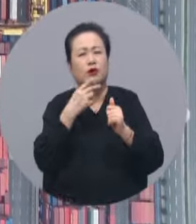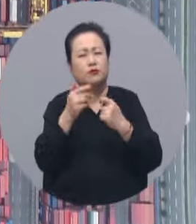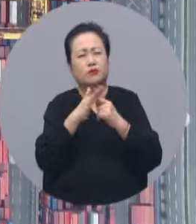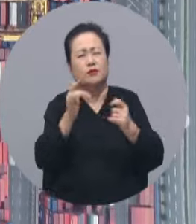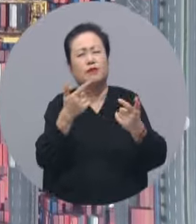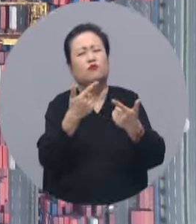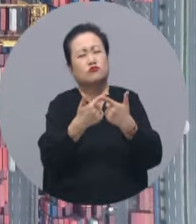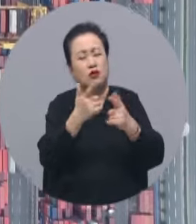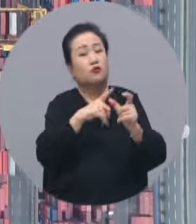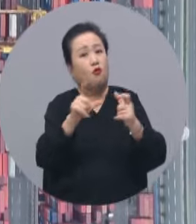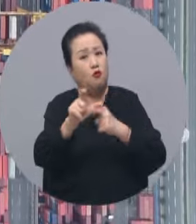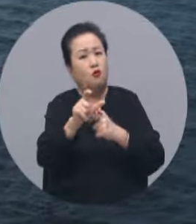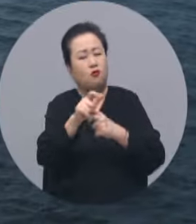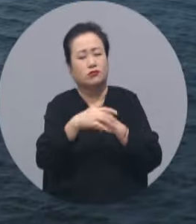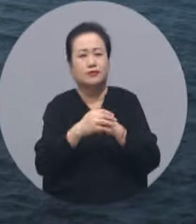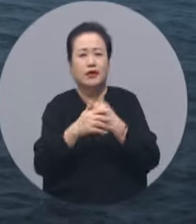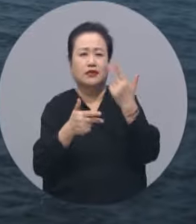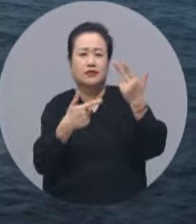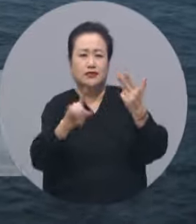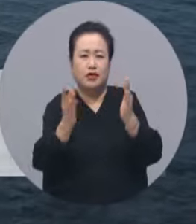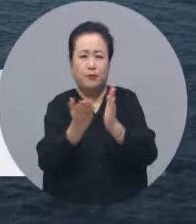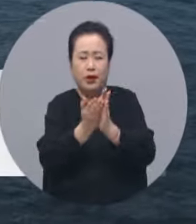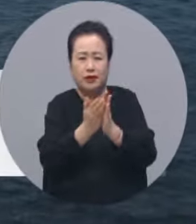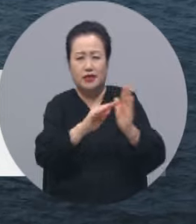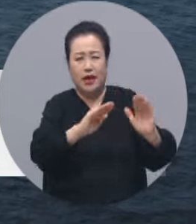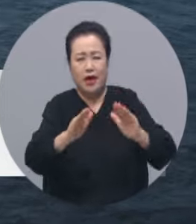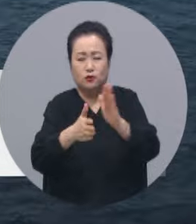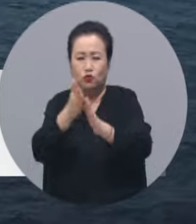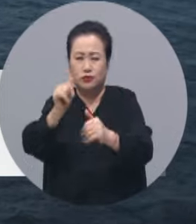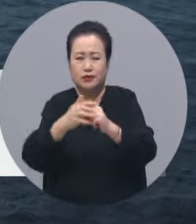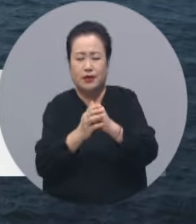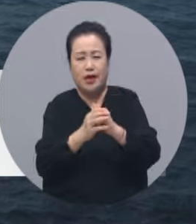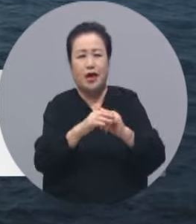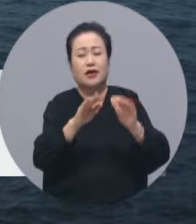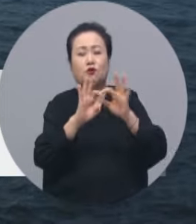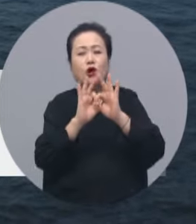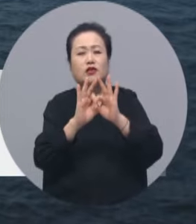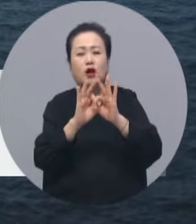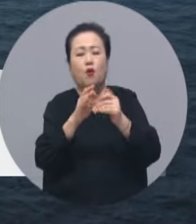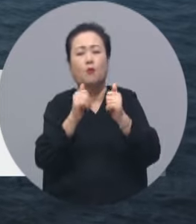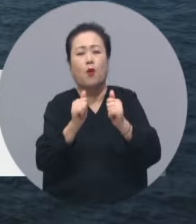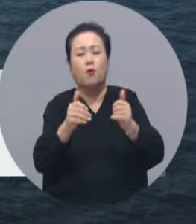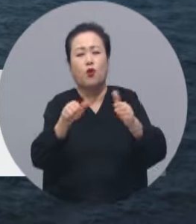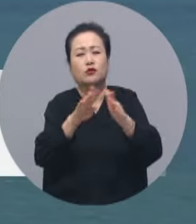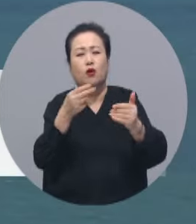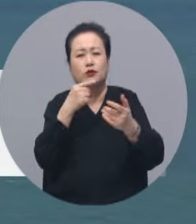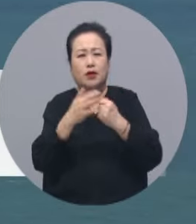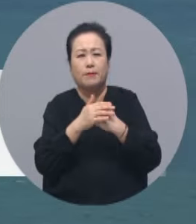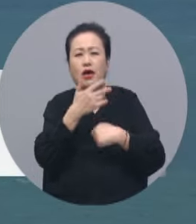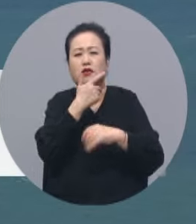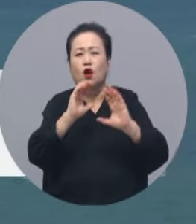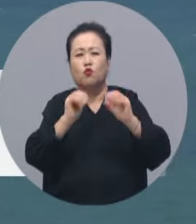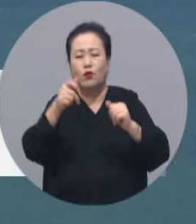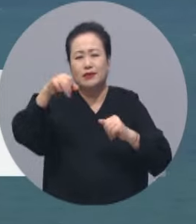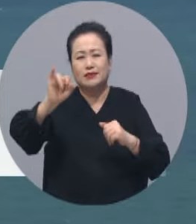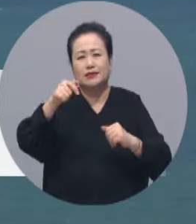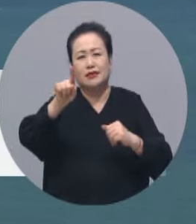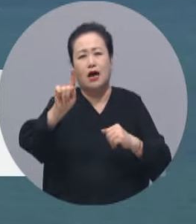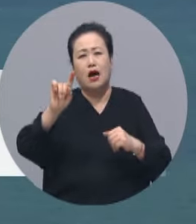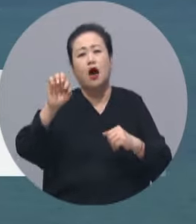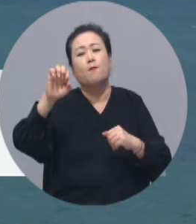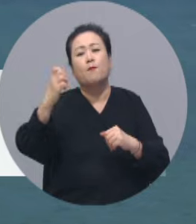더 그렇습니다. 세계 7대 항만이 있는 해양 도시에 해사 법원이 없어 소송은 영국과 싱가포르로 보내야